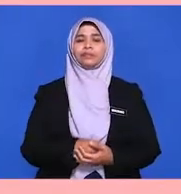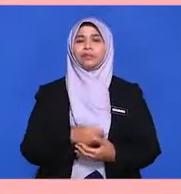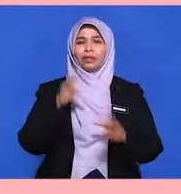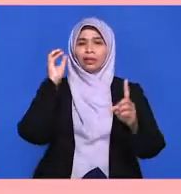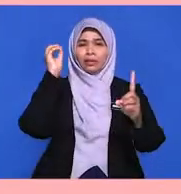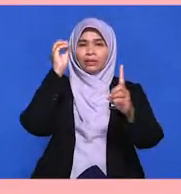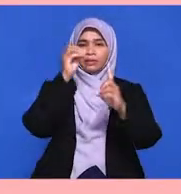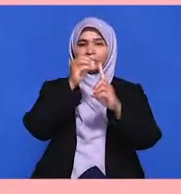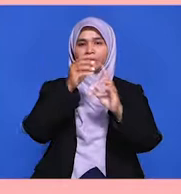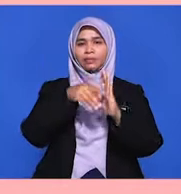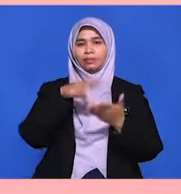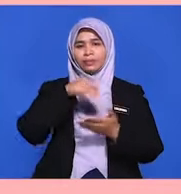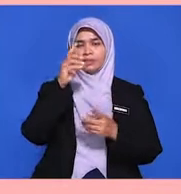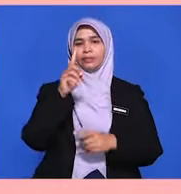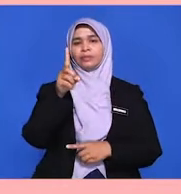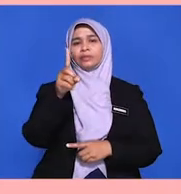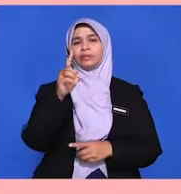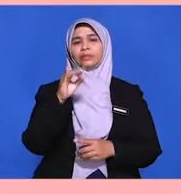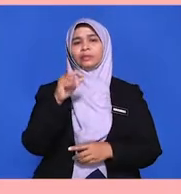Objektif pembelajaran yang pertama ialah